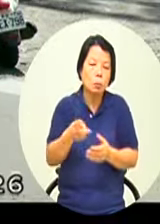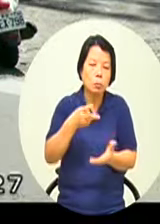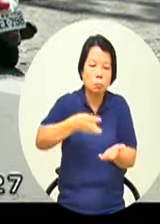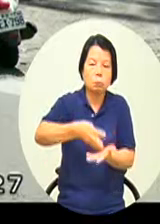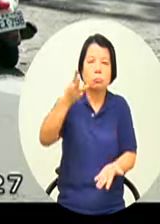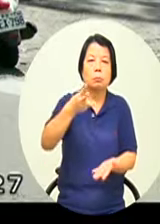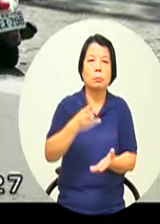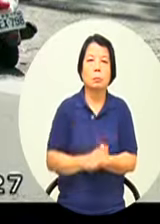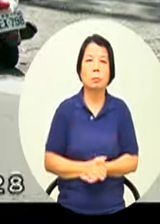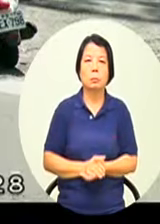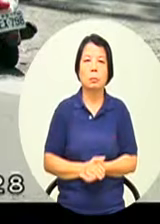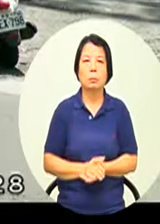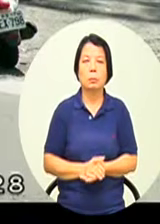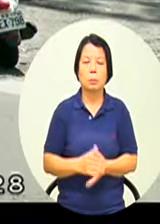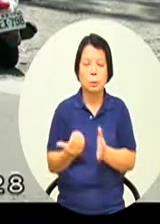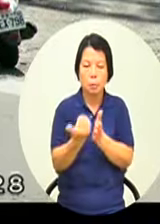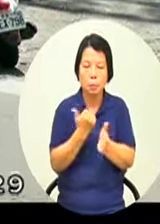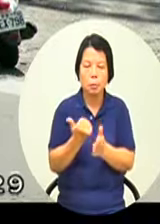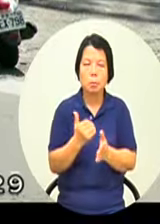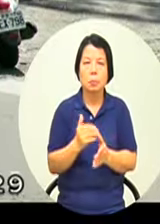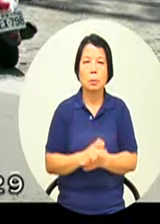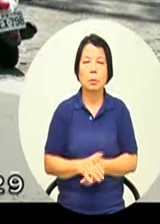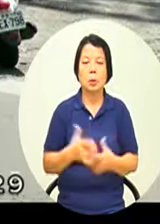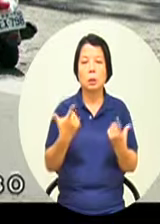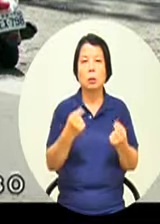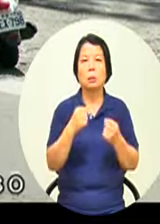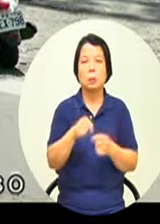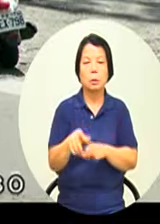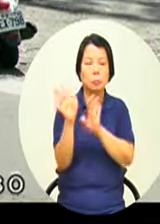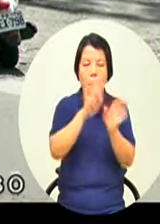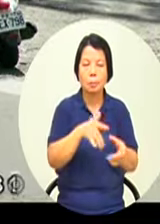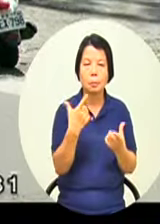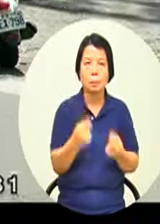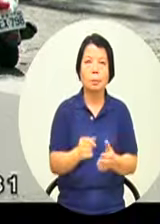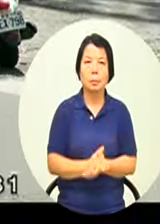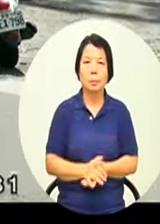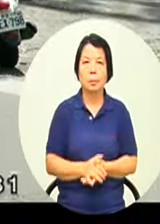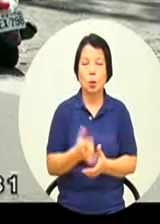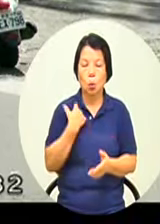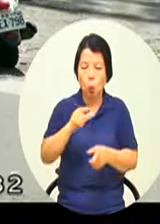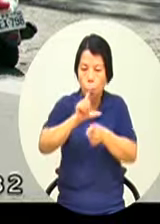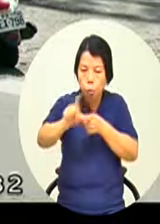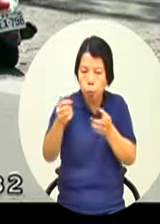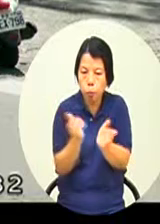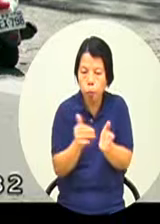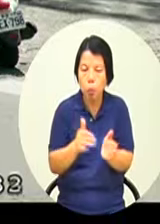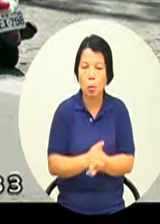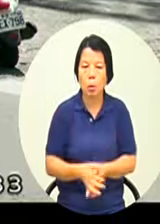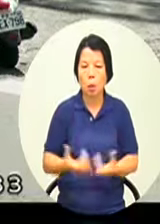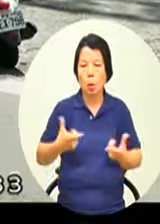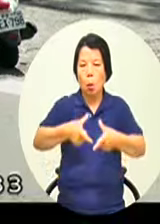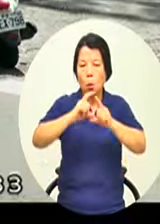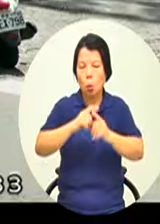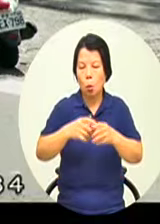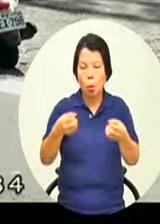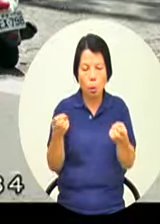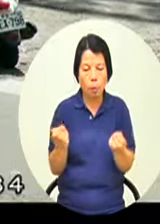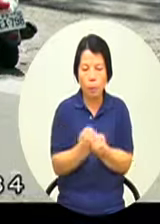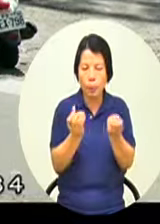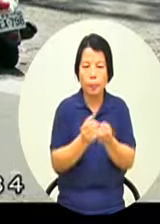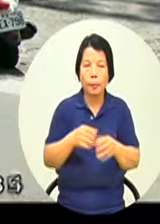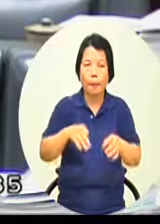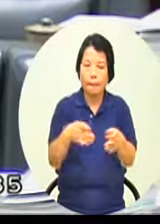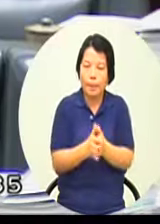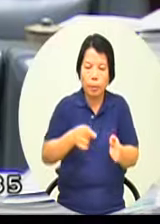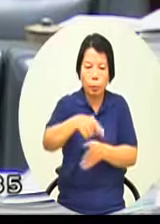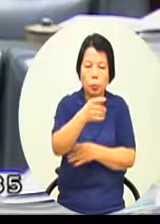了，到今天为止，到刚刚还是这个状态，我已经有赖给你们，好像你们也都没有马上有动作，这